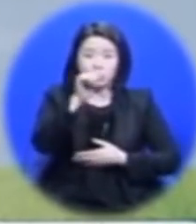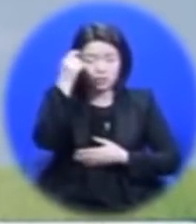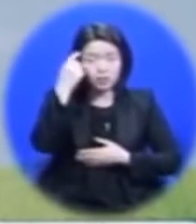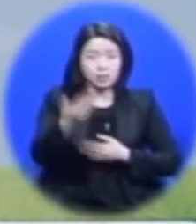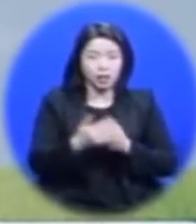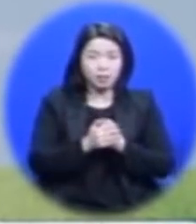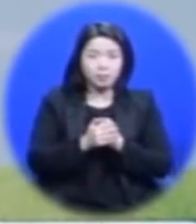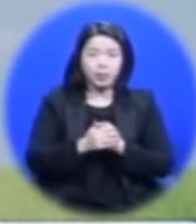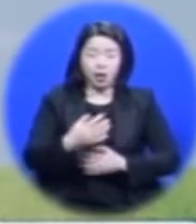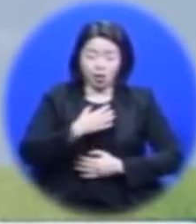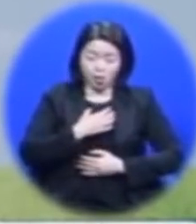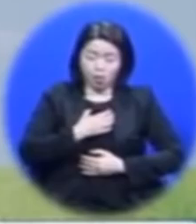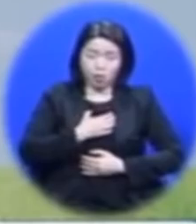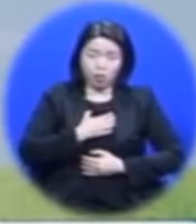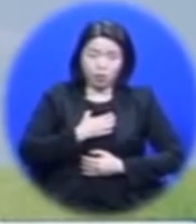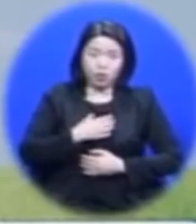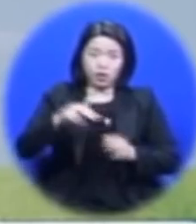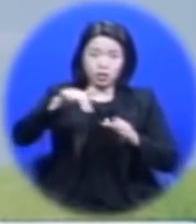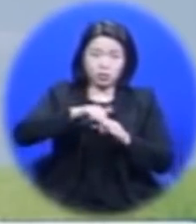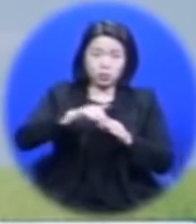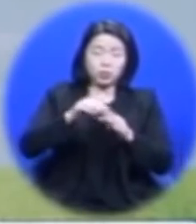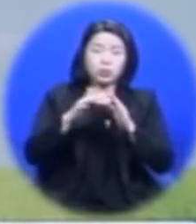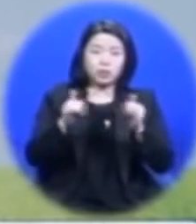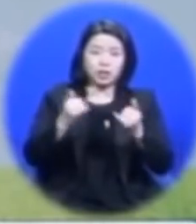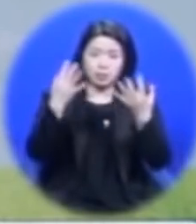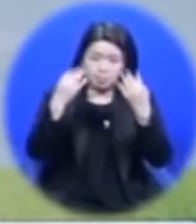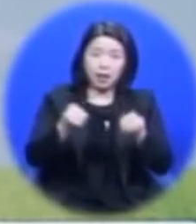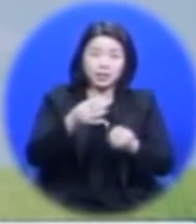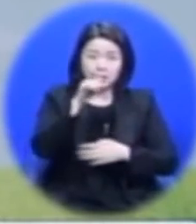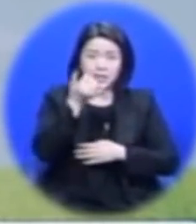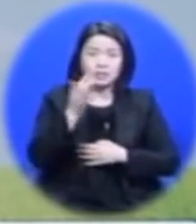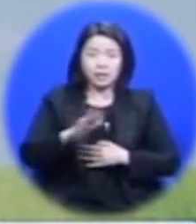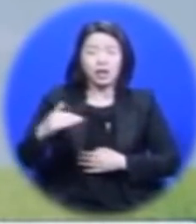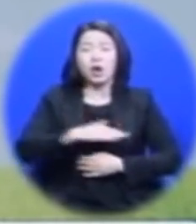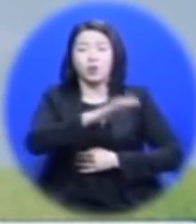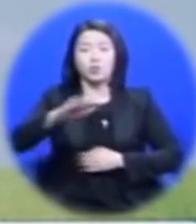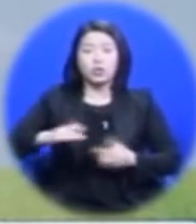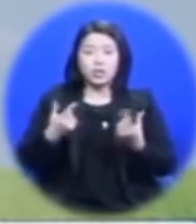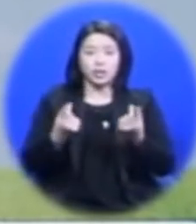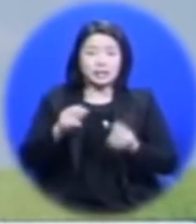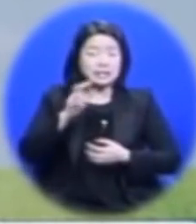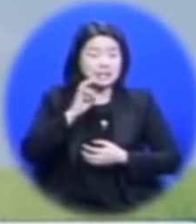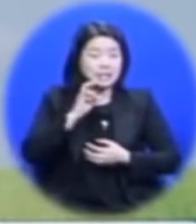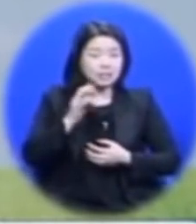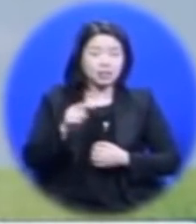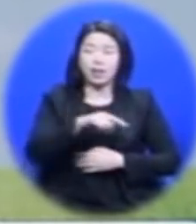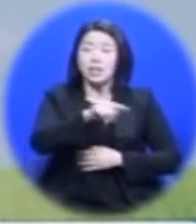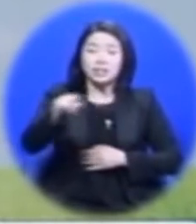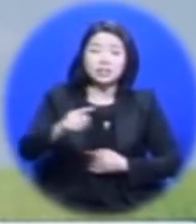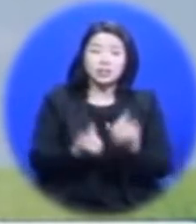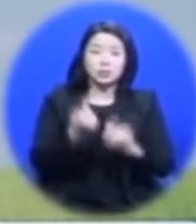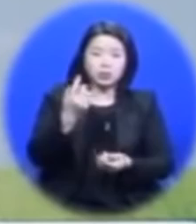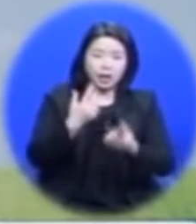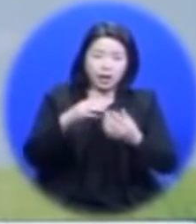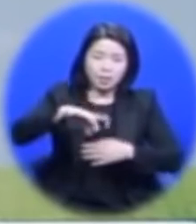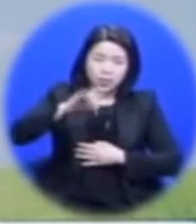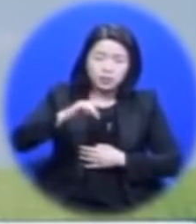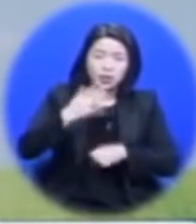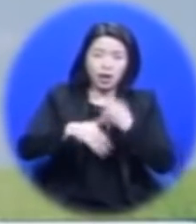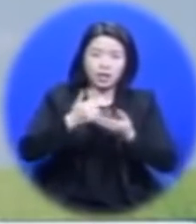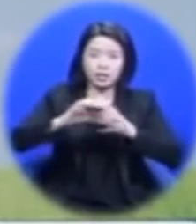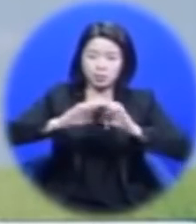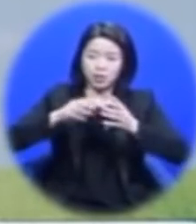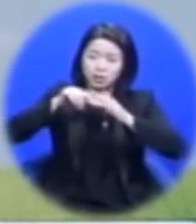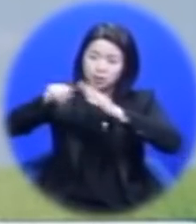어떻게 경건한 종교인들이 많은데 우리 같은 창녀가 그들보다 먼저 하나님의 나라에 들어갈